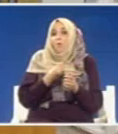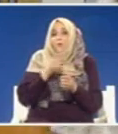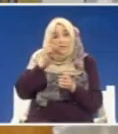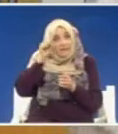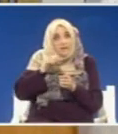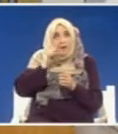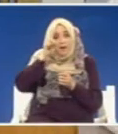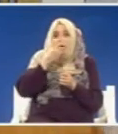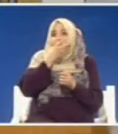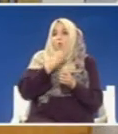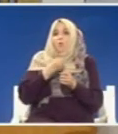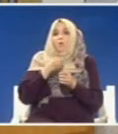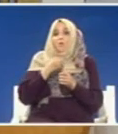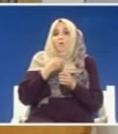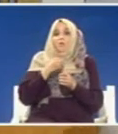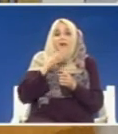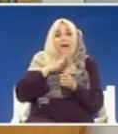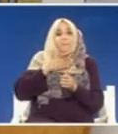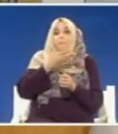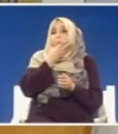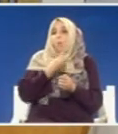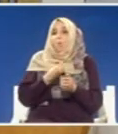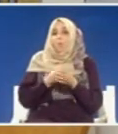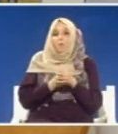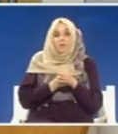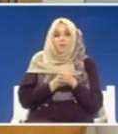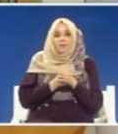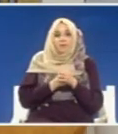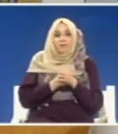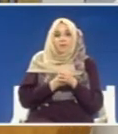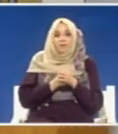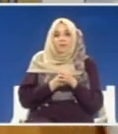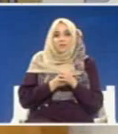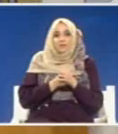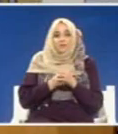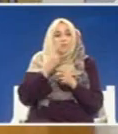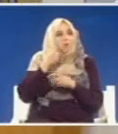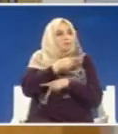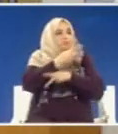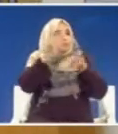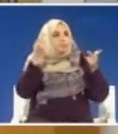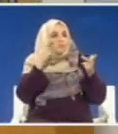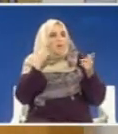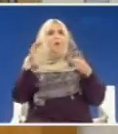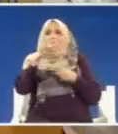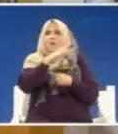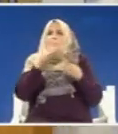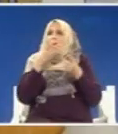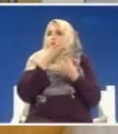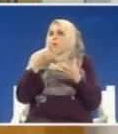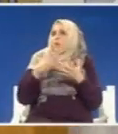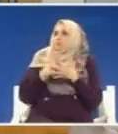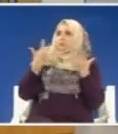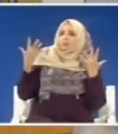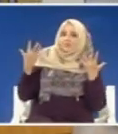الله جميل يحب الجمال هذا حديث النبي صلى الله عليه وسلم ان كان دار المظاهر الجمالية الجمال الشباحة يعني لبها